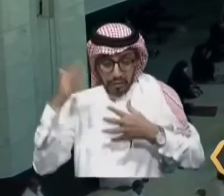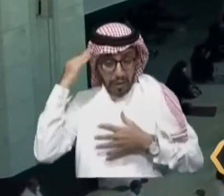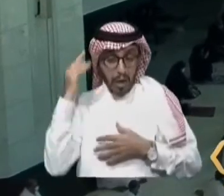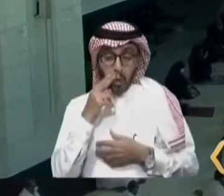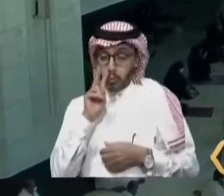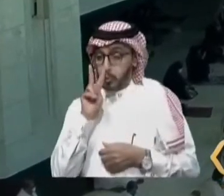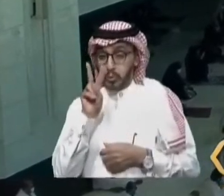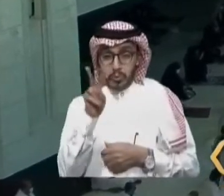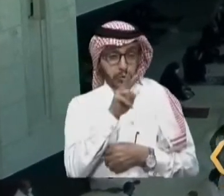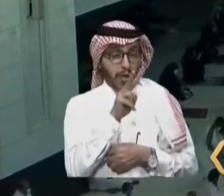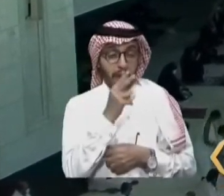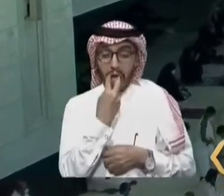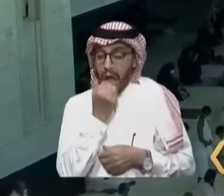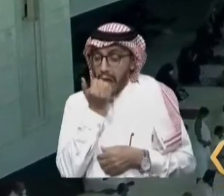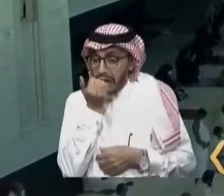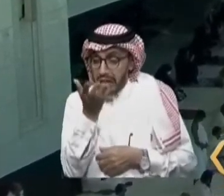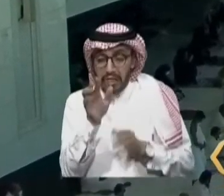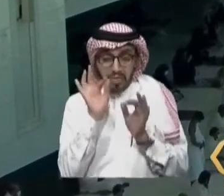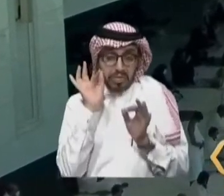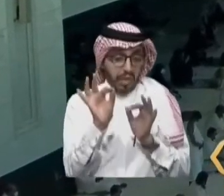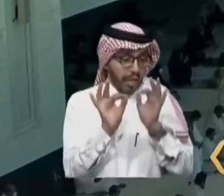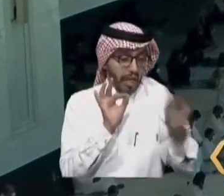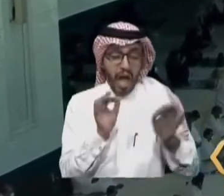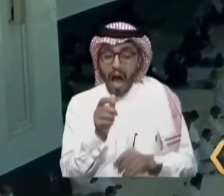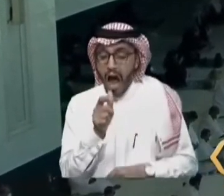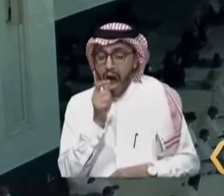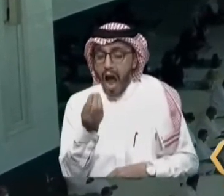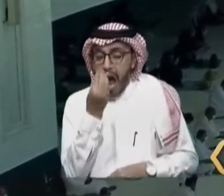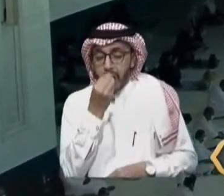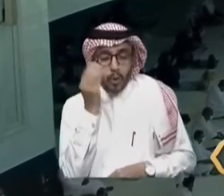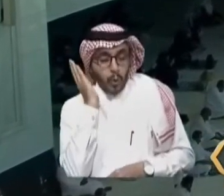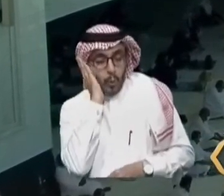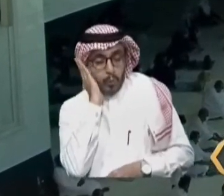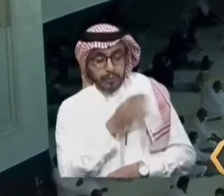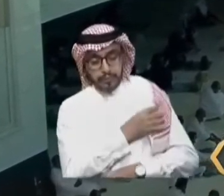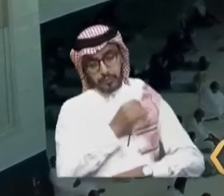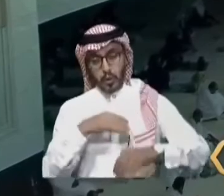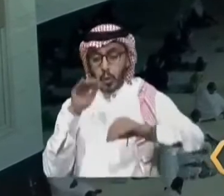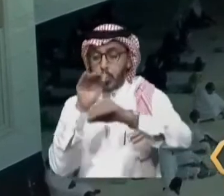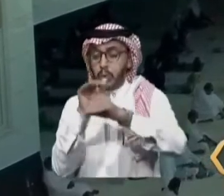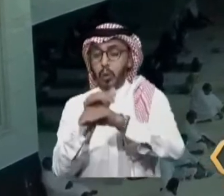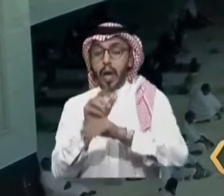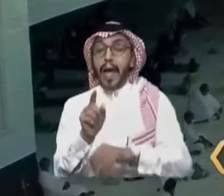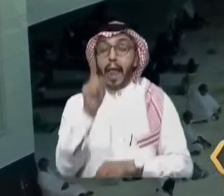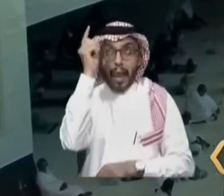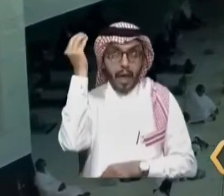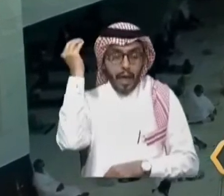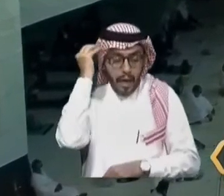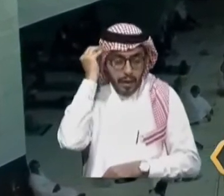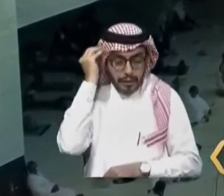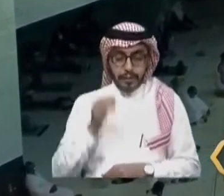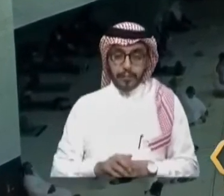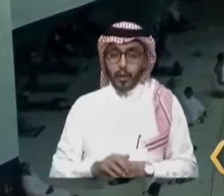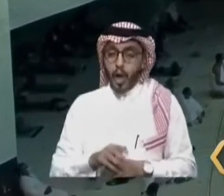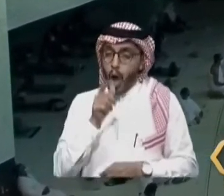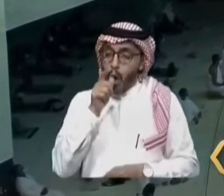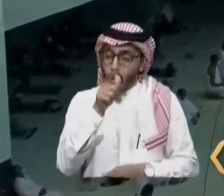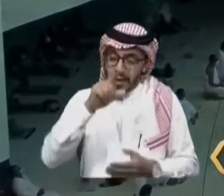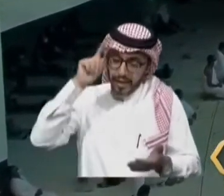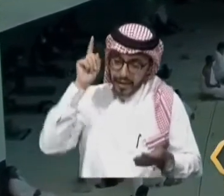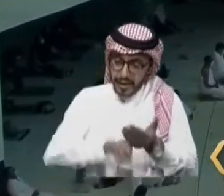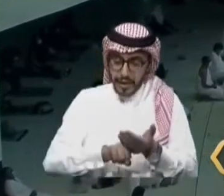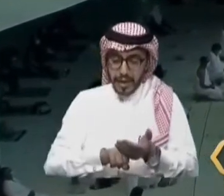والنظر والكلام والأكل والنوم، ودعوة إلى الله على بصيرة: قل إن